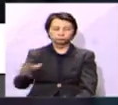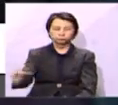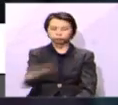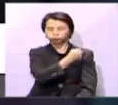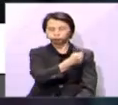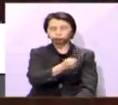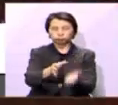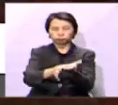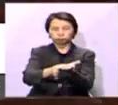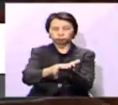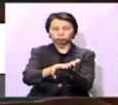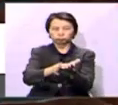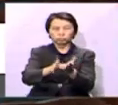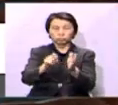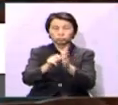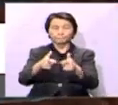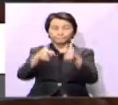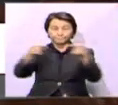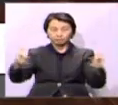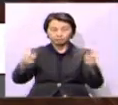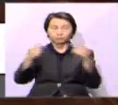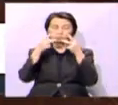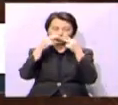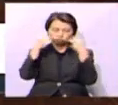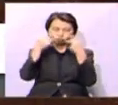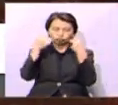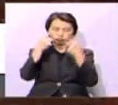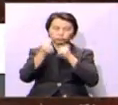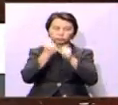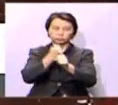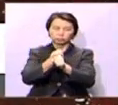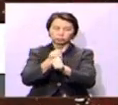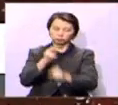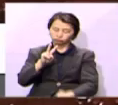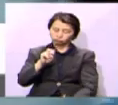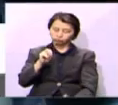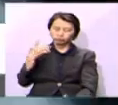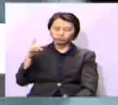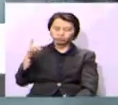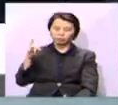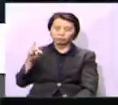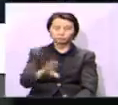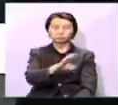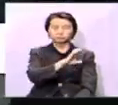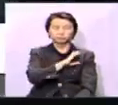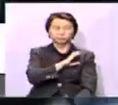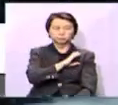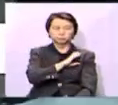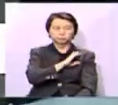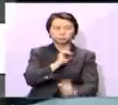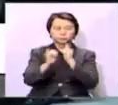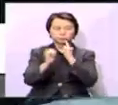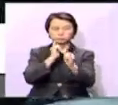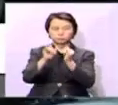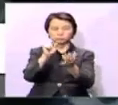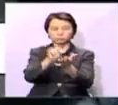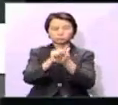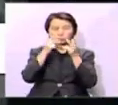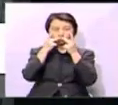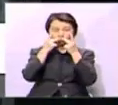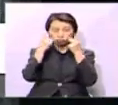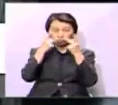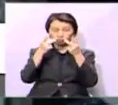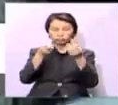Rampasan dadah itu merupakan rampasan terbesar di Kuching bagi tahun 2018. ACP Abang Ahmad dalam sidang media di Kuching